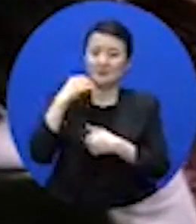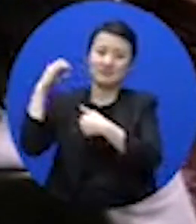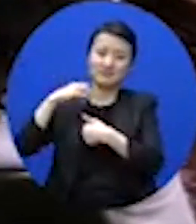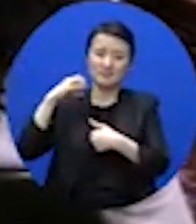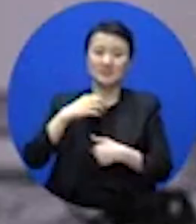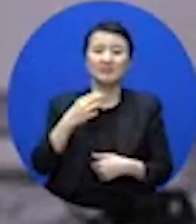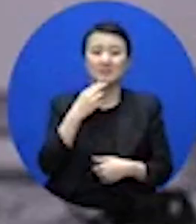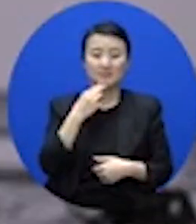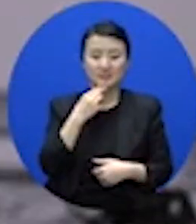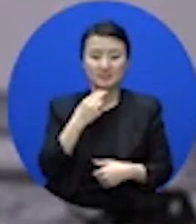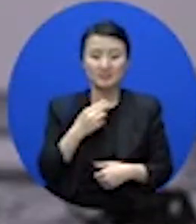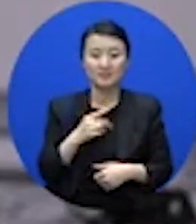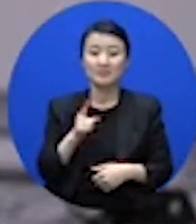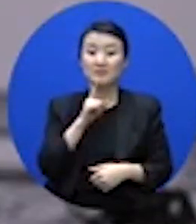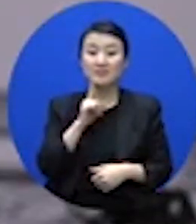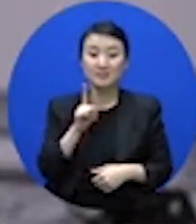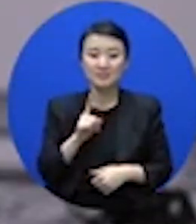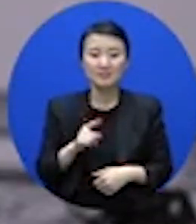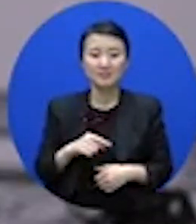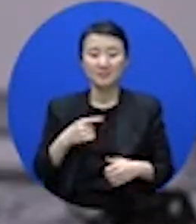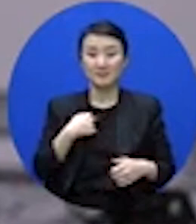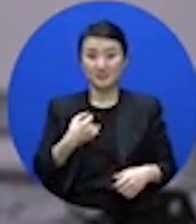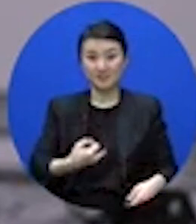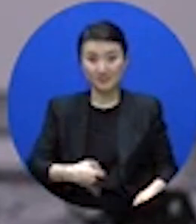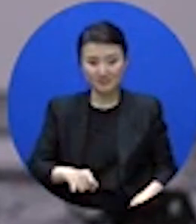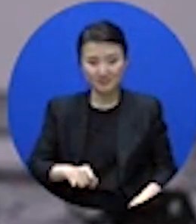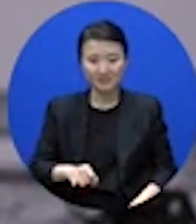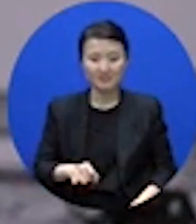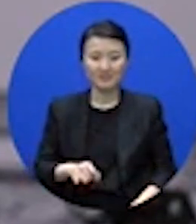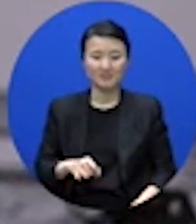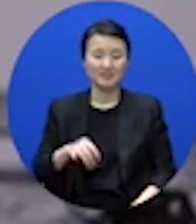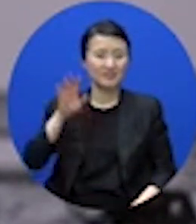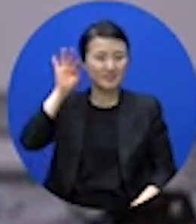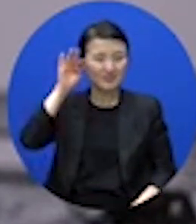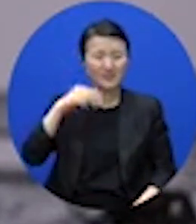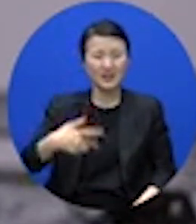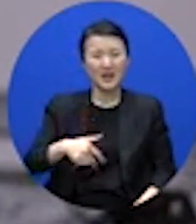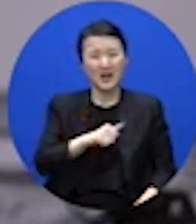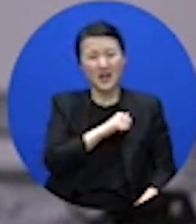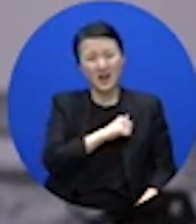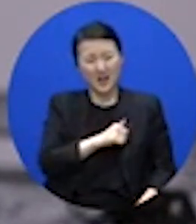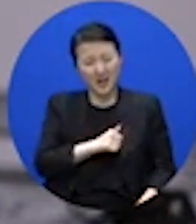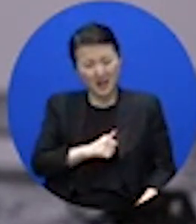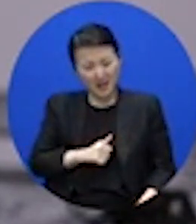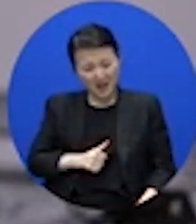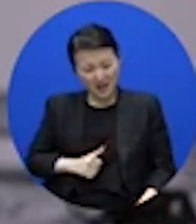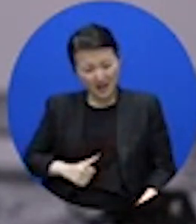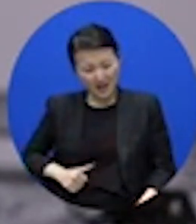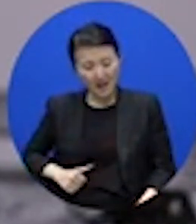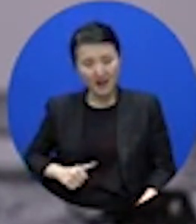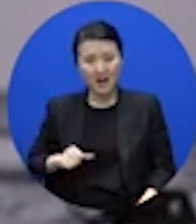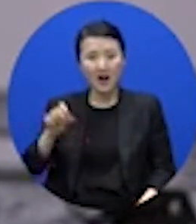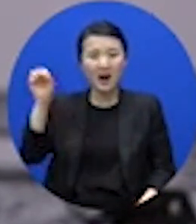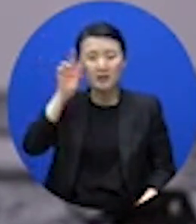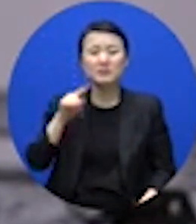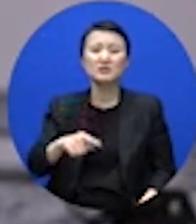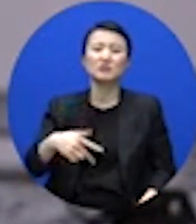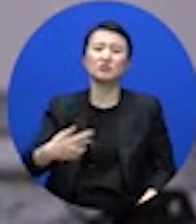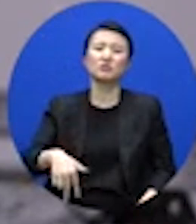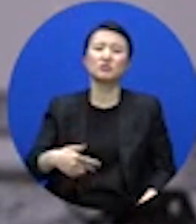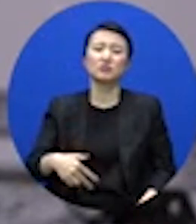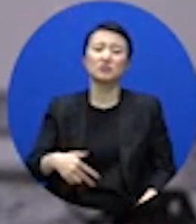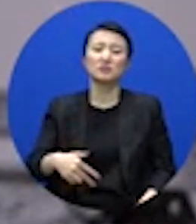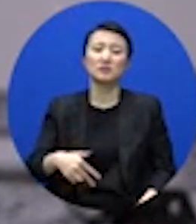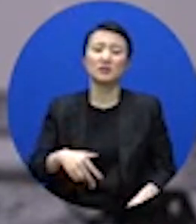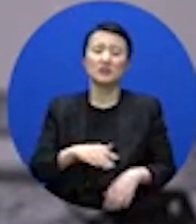얘가 지금 몇 날 며칠 소변을 못 봐서 근데 너무 죄송하다고 그